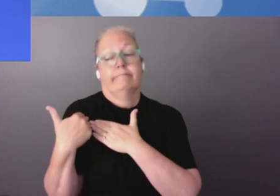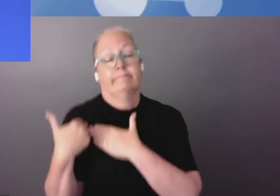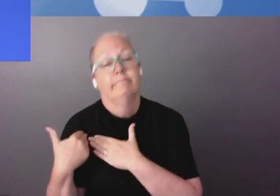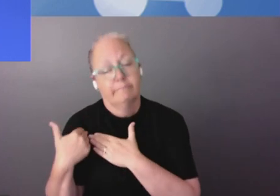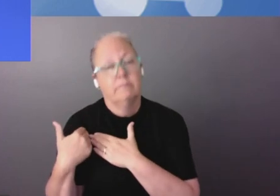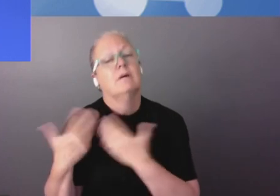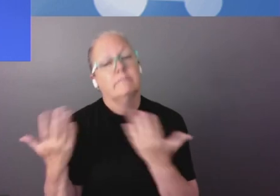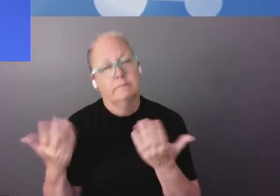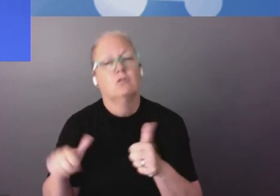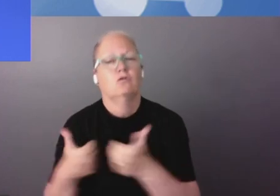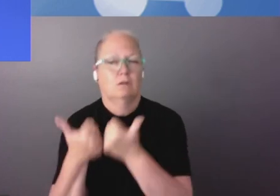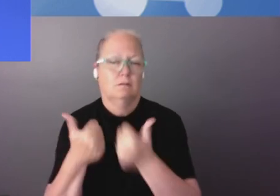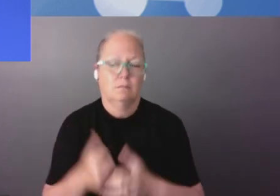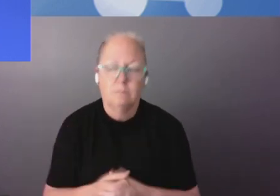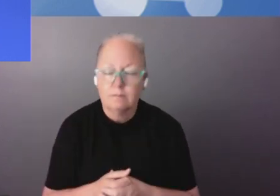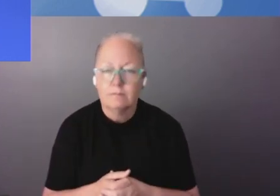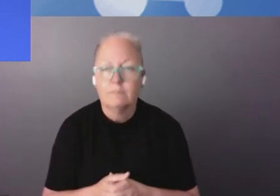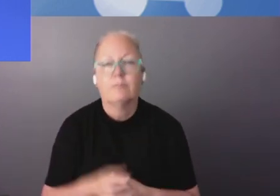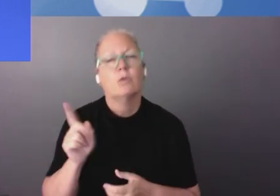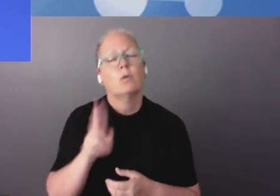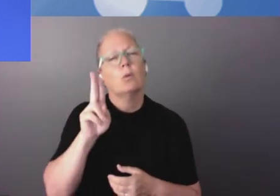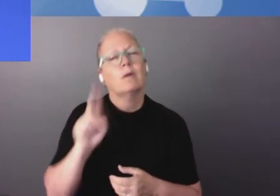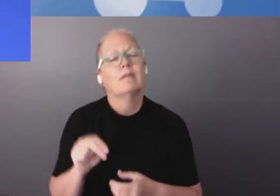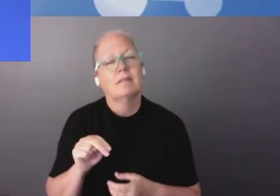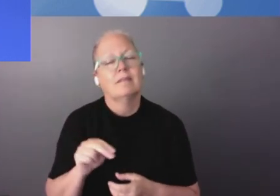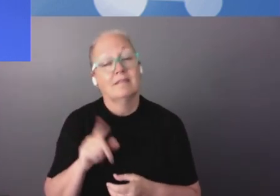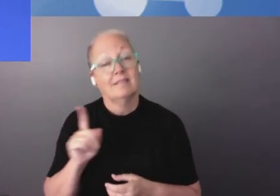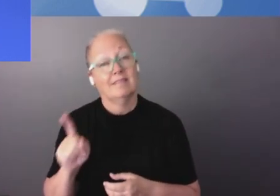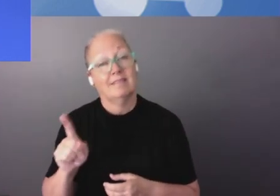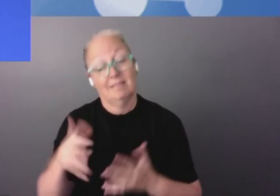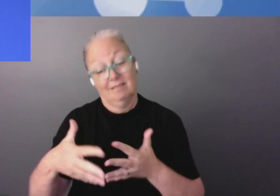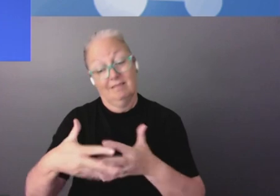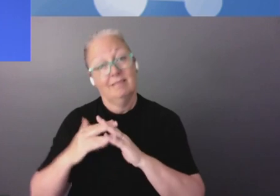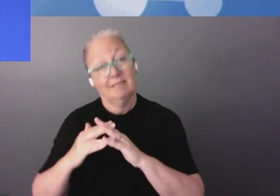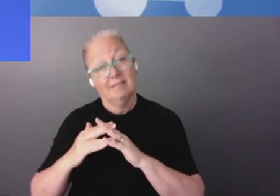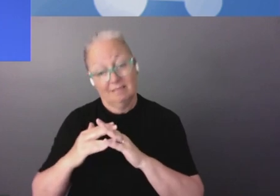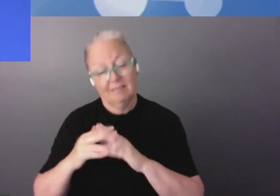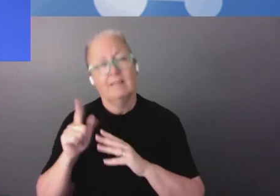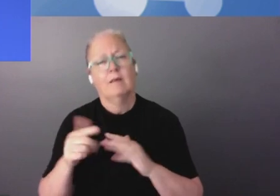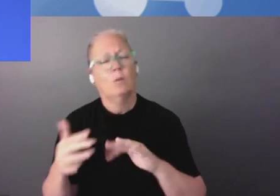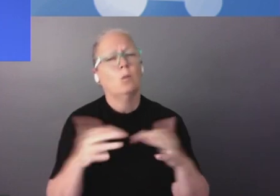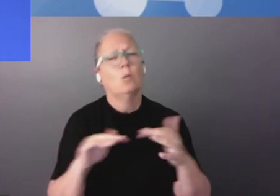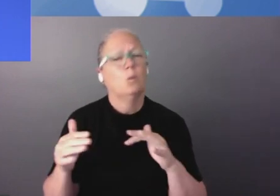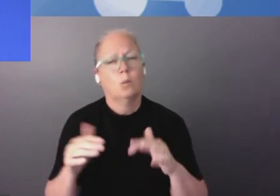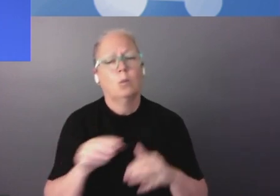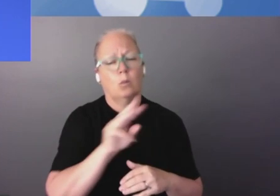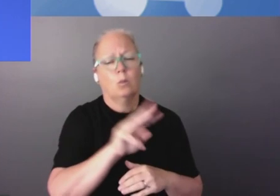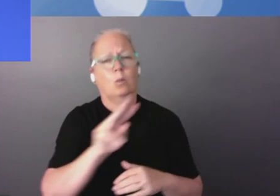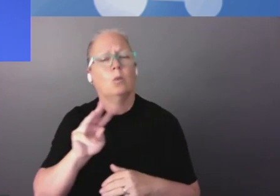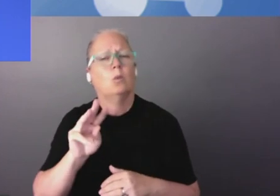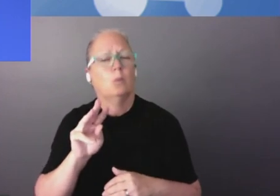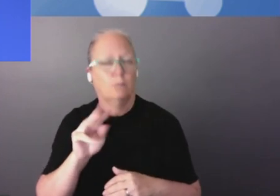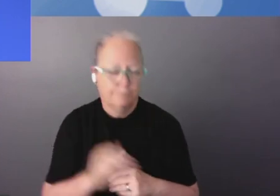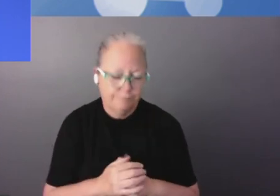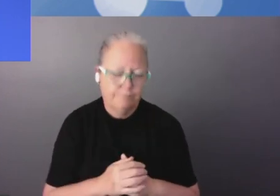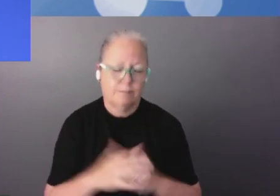po II wojnie światowej, aby uczynić świat lepszym, aby dbać o pokój, o stabilność, o